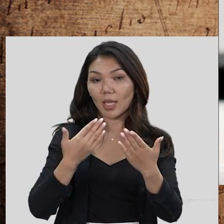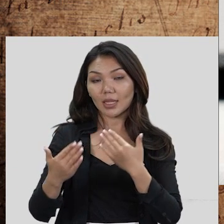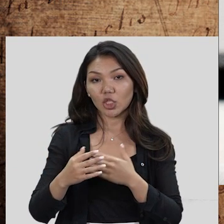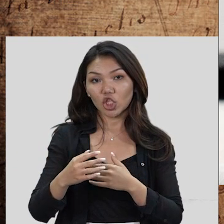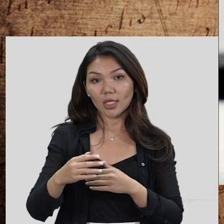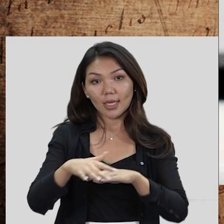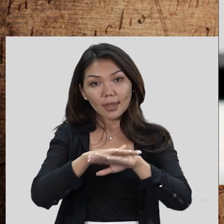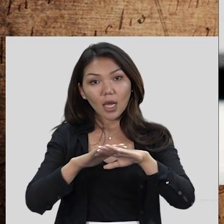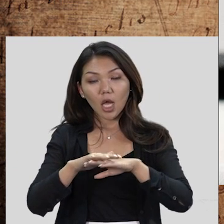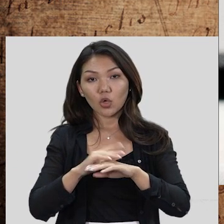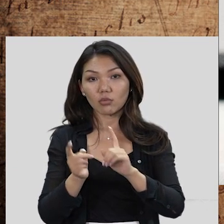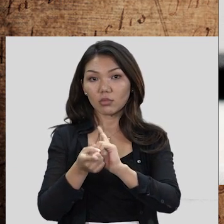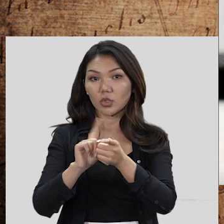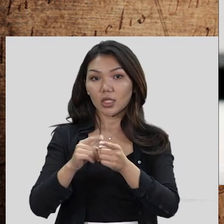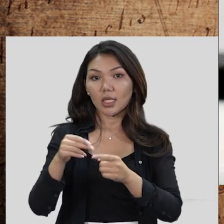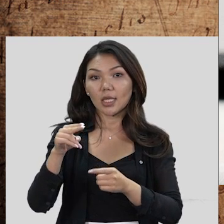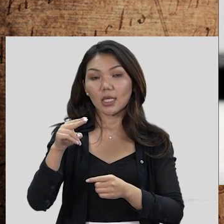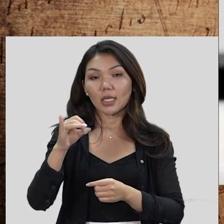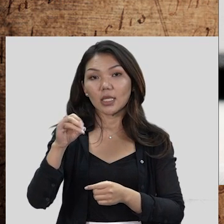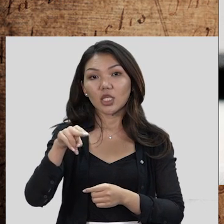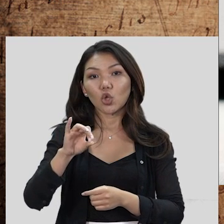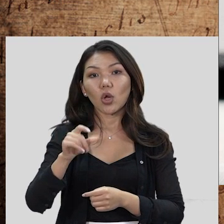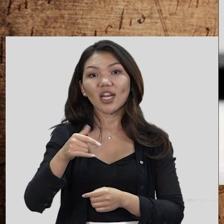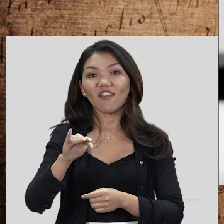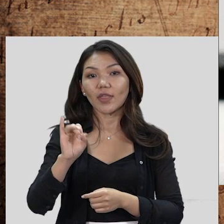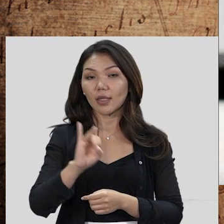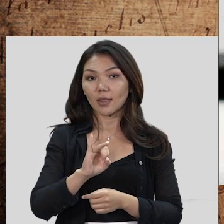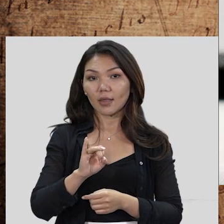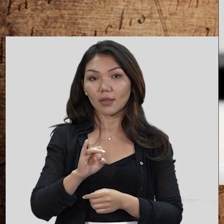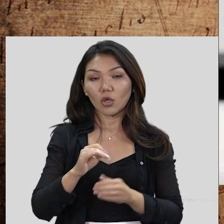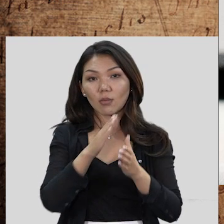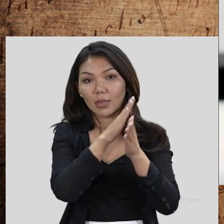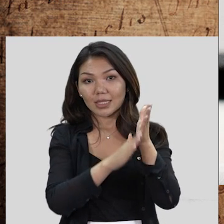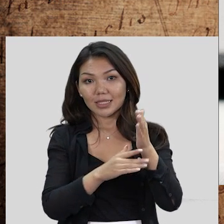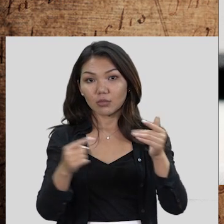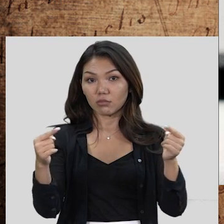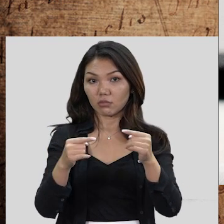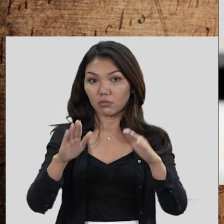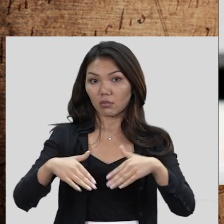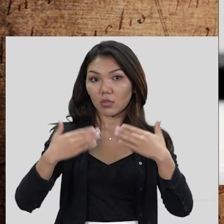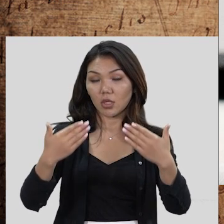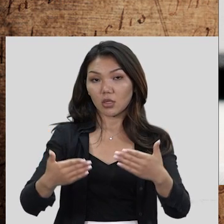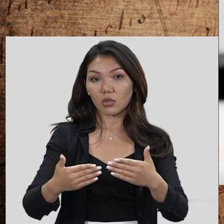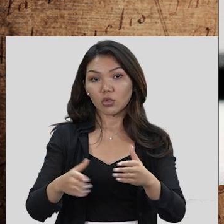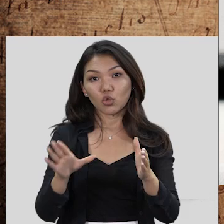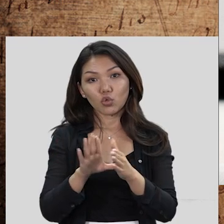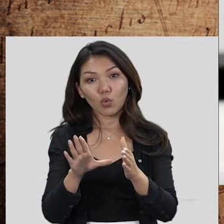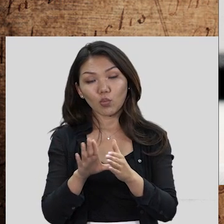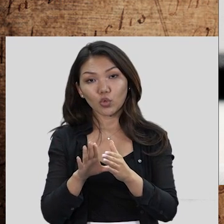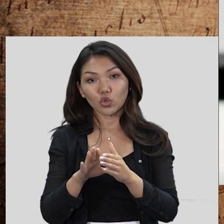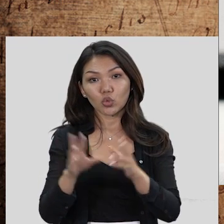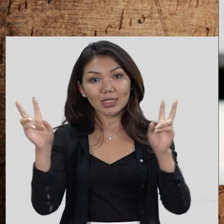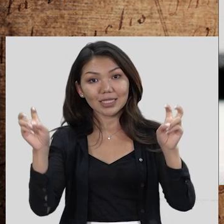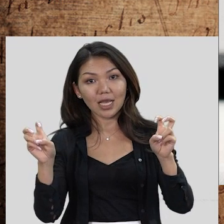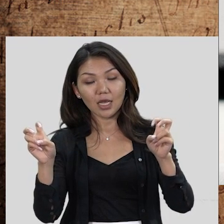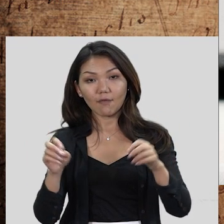географии то есть идея понятие в котором текст четко передается с помощью диаграмм закрепленных знаков того